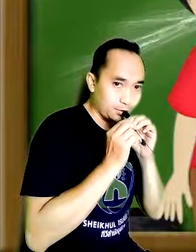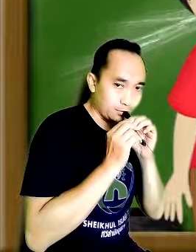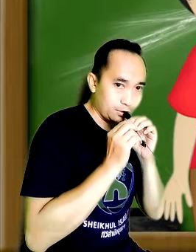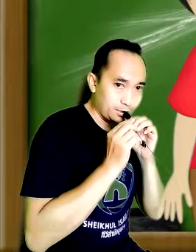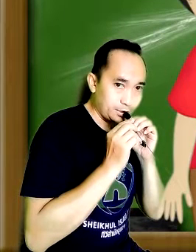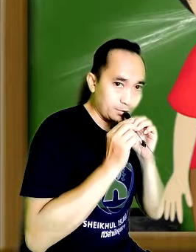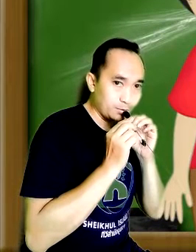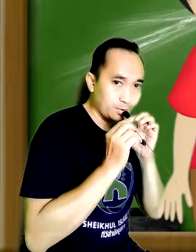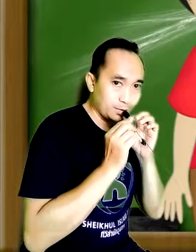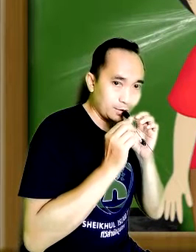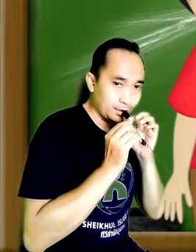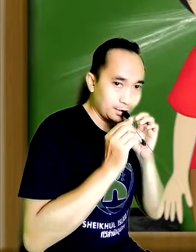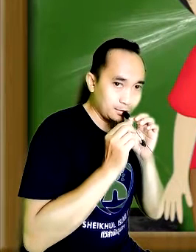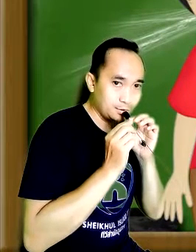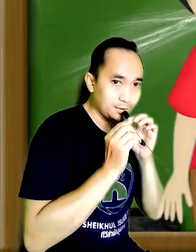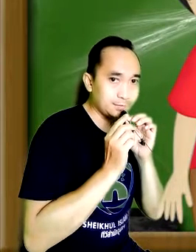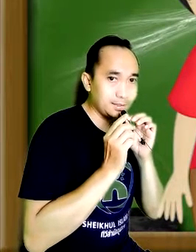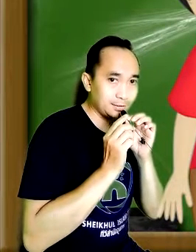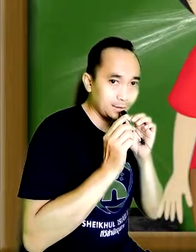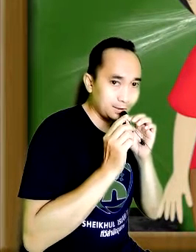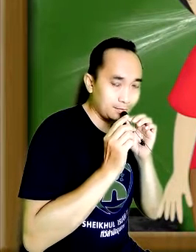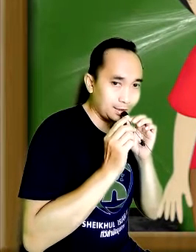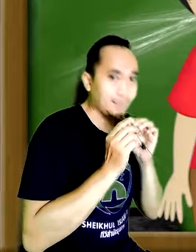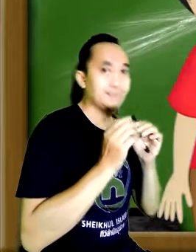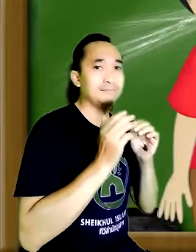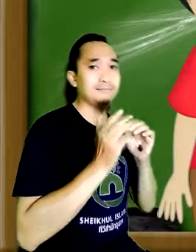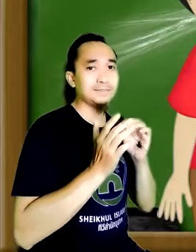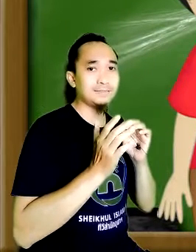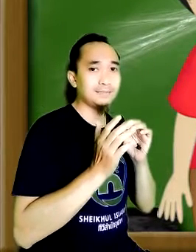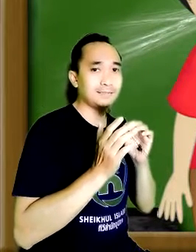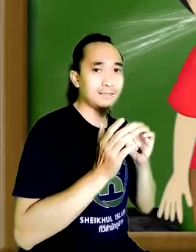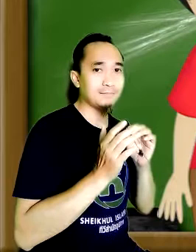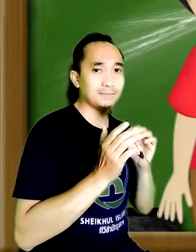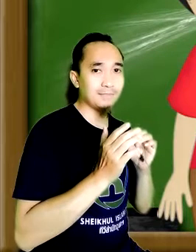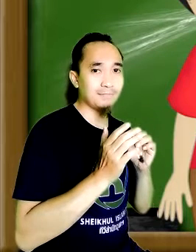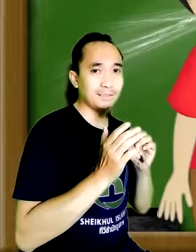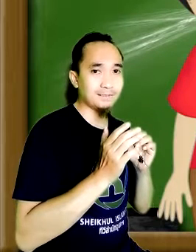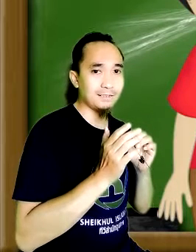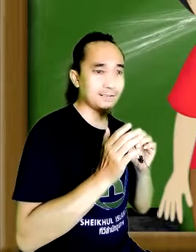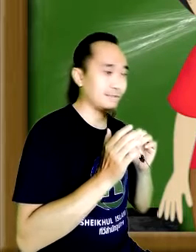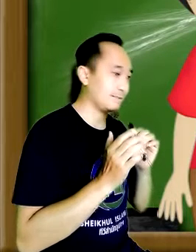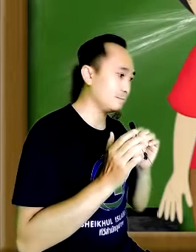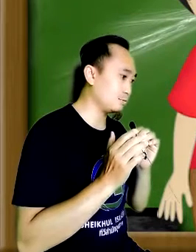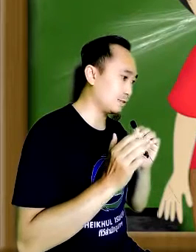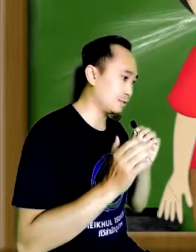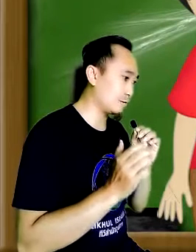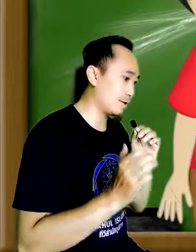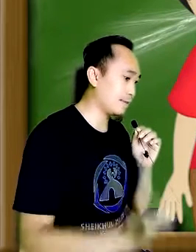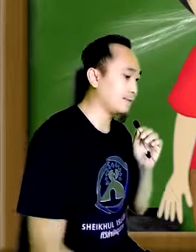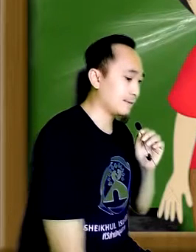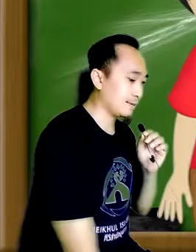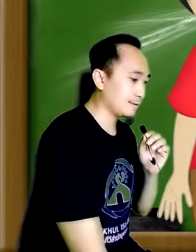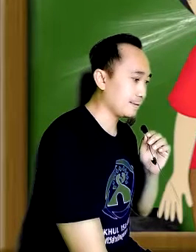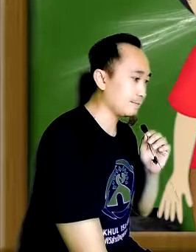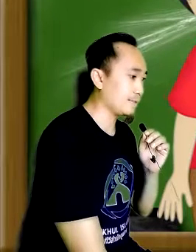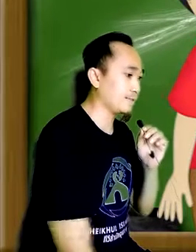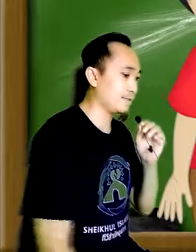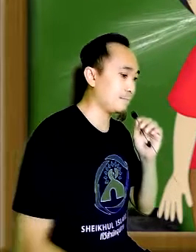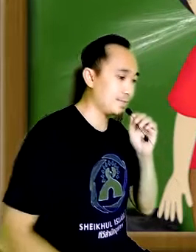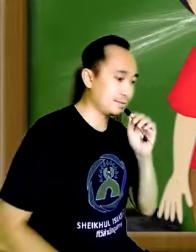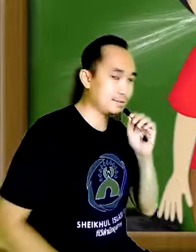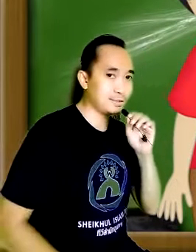Assalamualaikum warahmatullahi wabarakatuh. Kembali bersama Mr. Didi dalam mata pelajaran ilmu pengetahuan